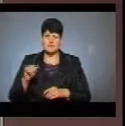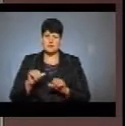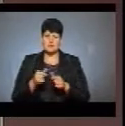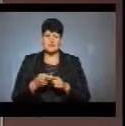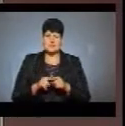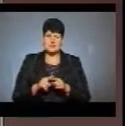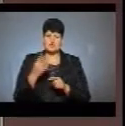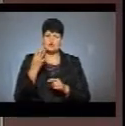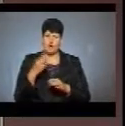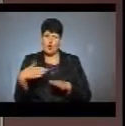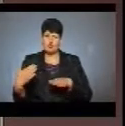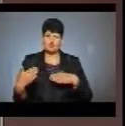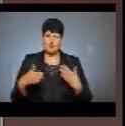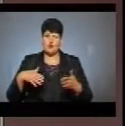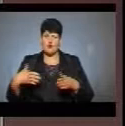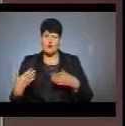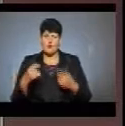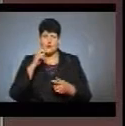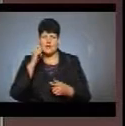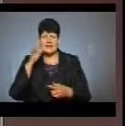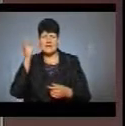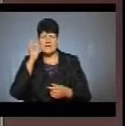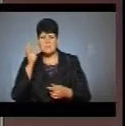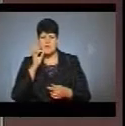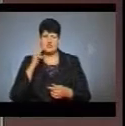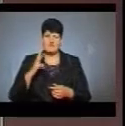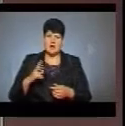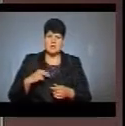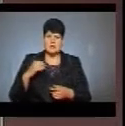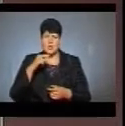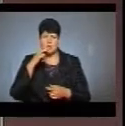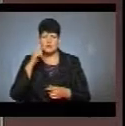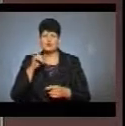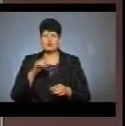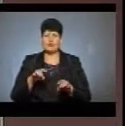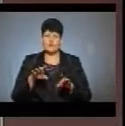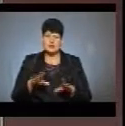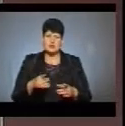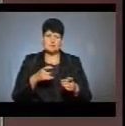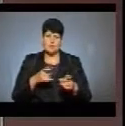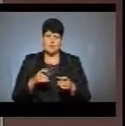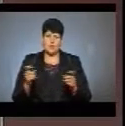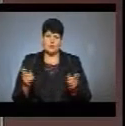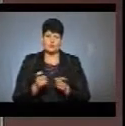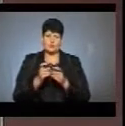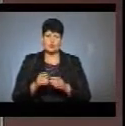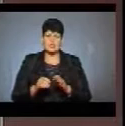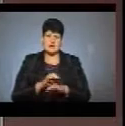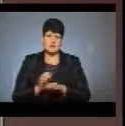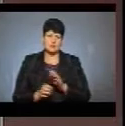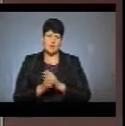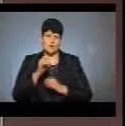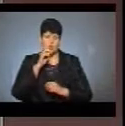у чотиристоронньому форматі Україна, Німеччина, Франція, Росія щодо вирішення збройного конфлікту на сході України.